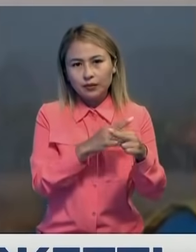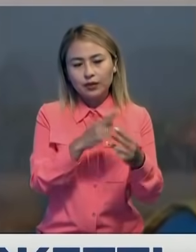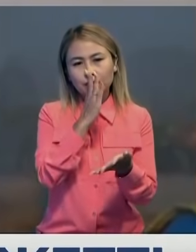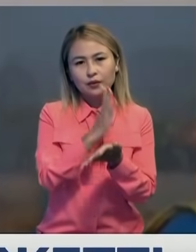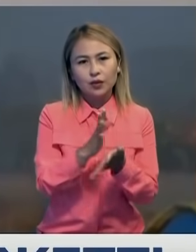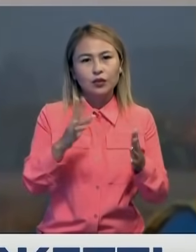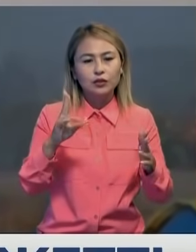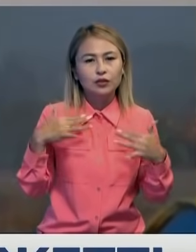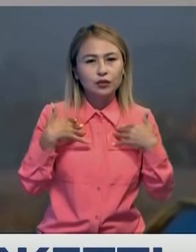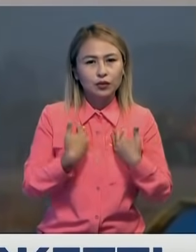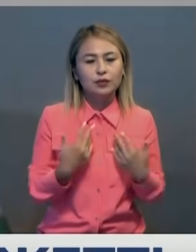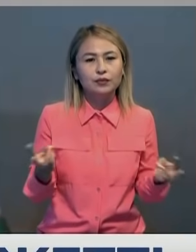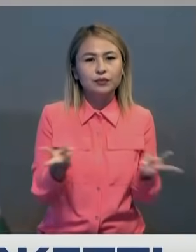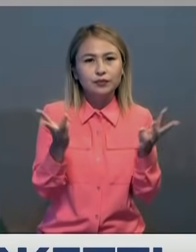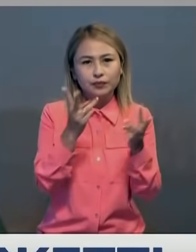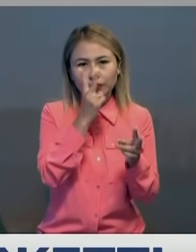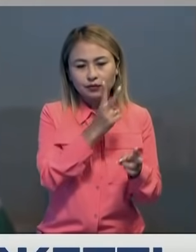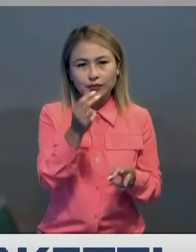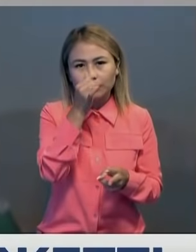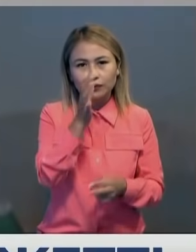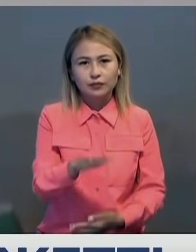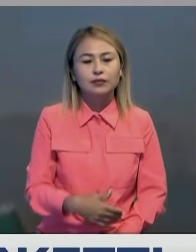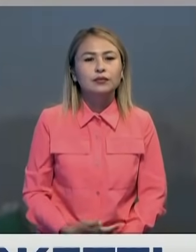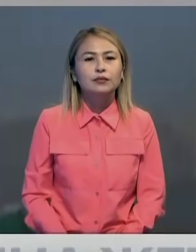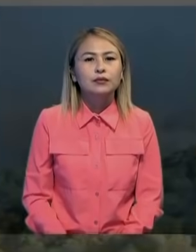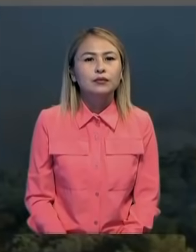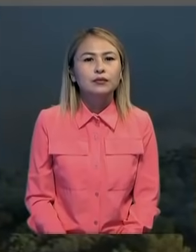Өкінішке орай өртті бақылауға ала алмай отырмыз.